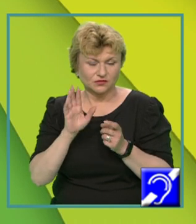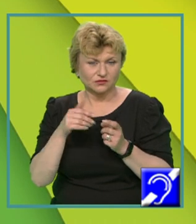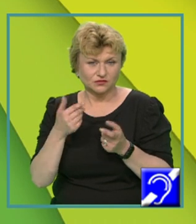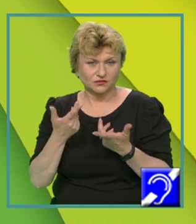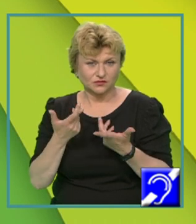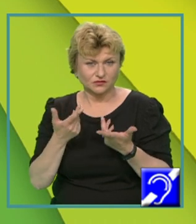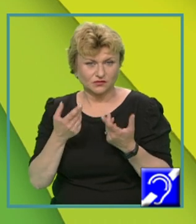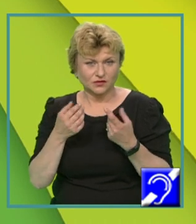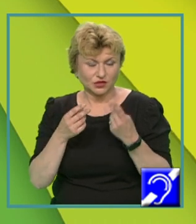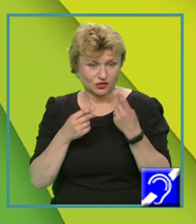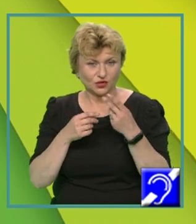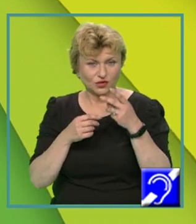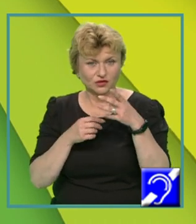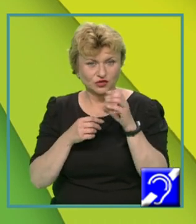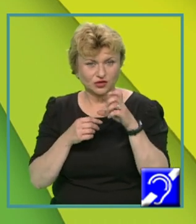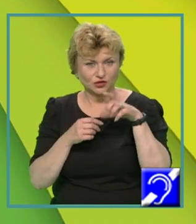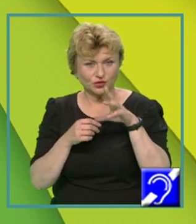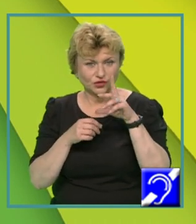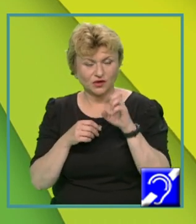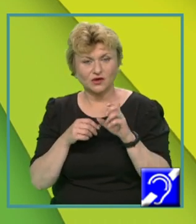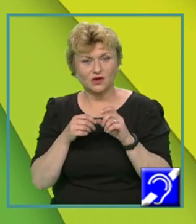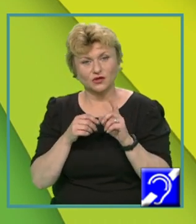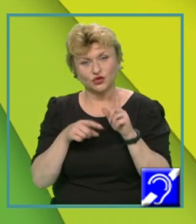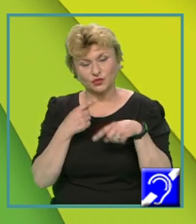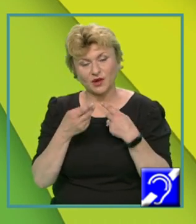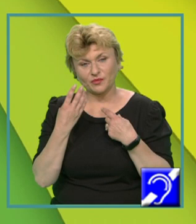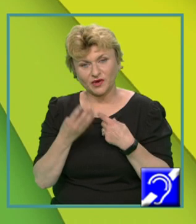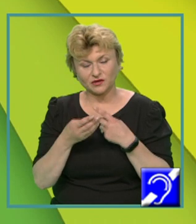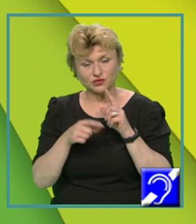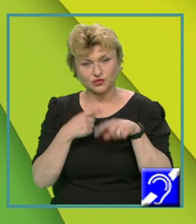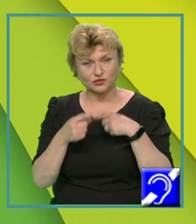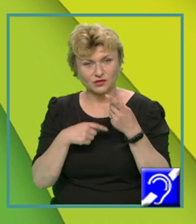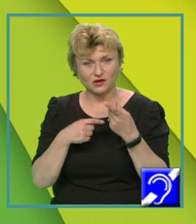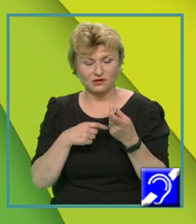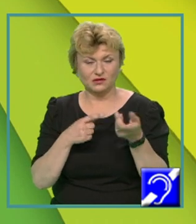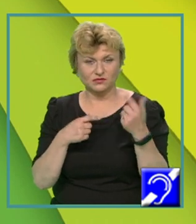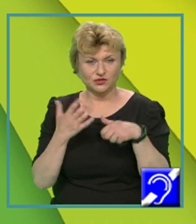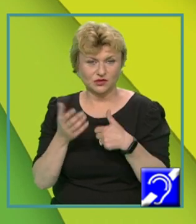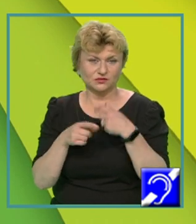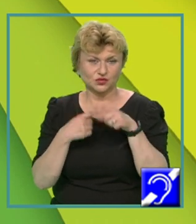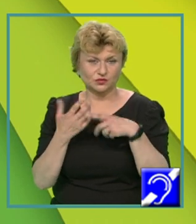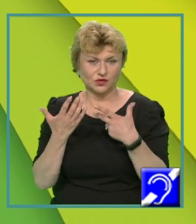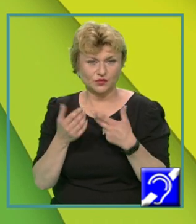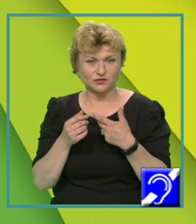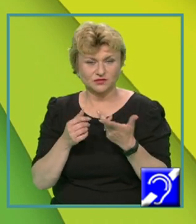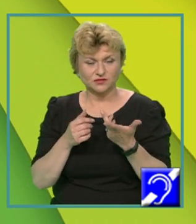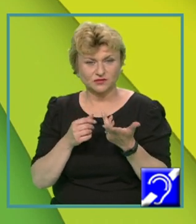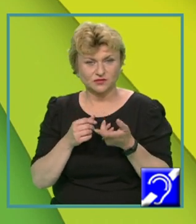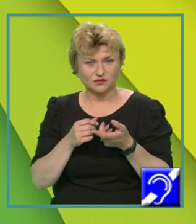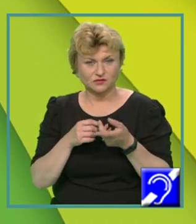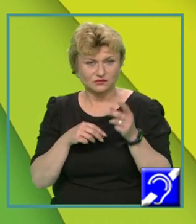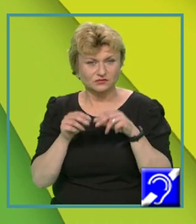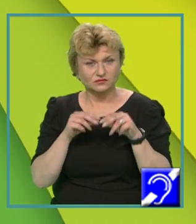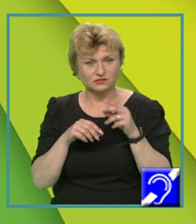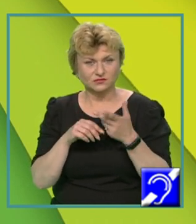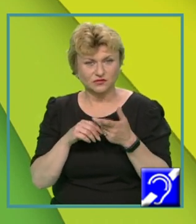în două celule, da? Apoi 4, 8, 16, 32, 64 și ajunge în uter unde se implantează,